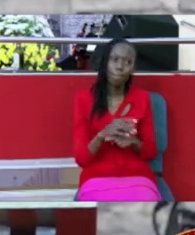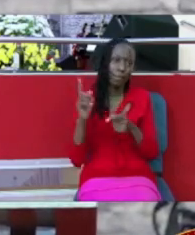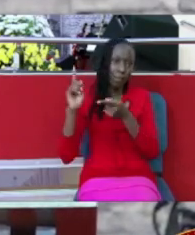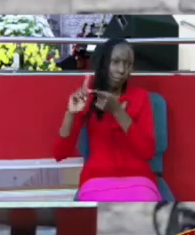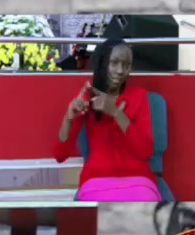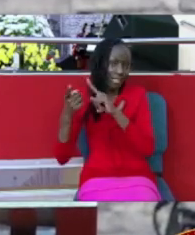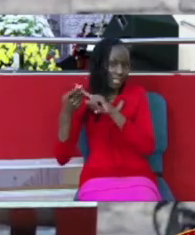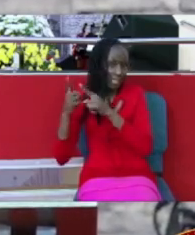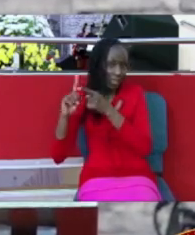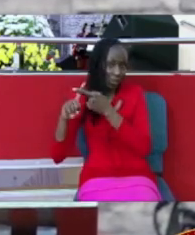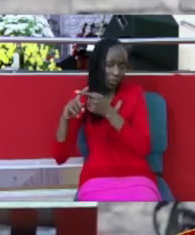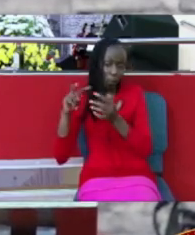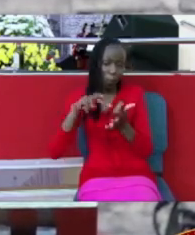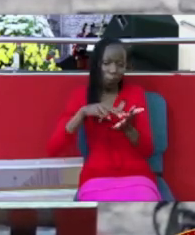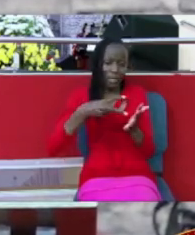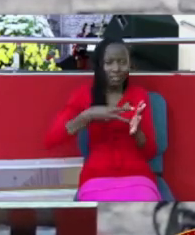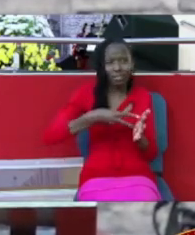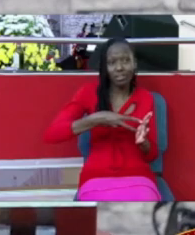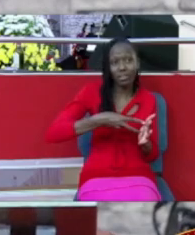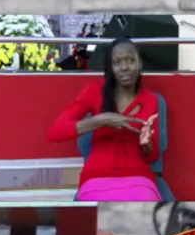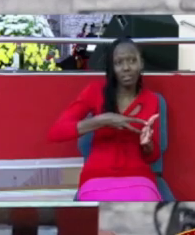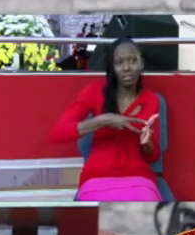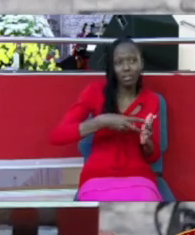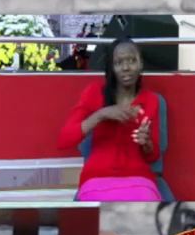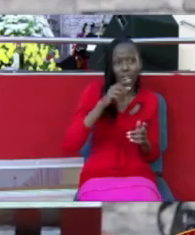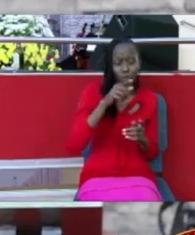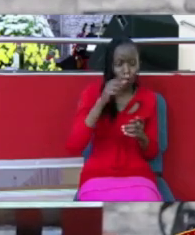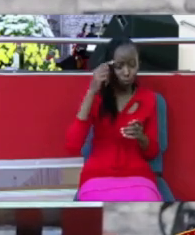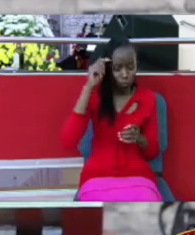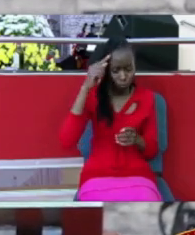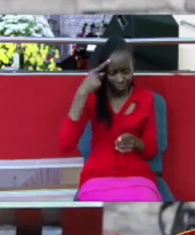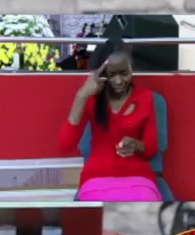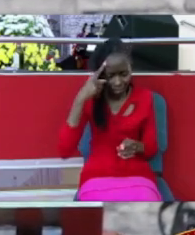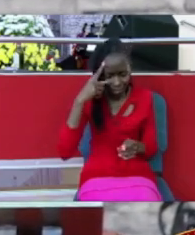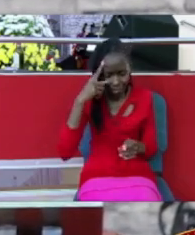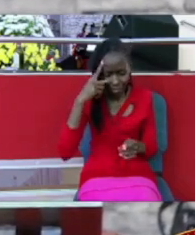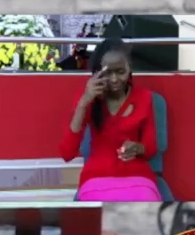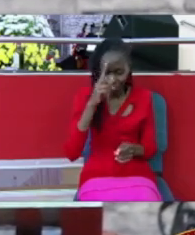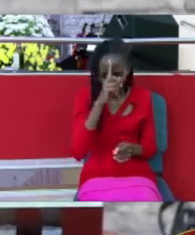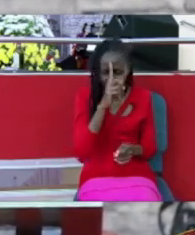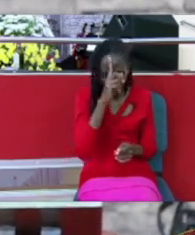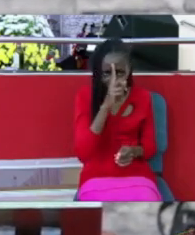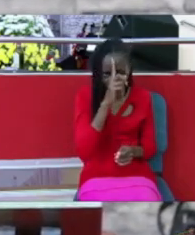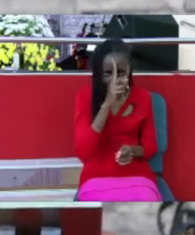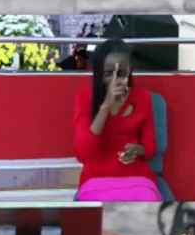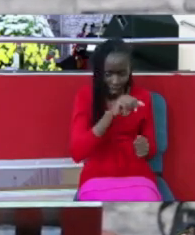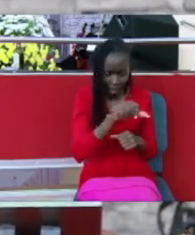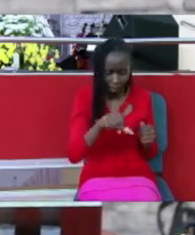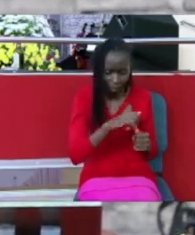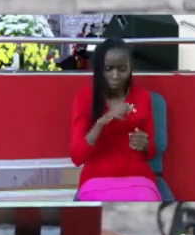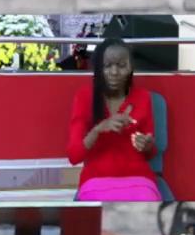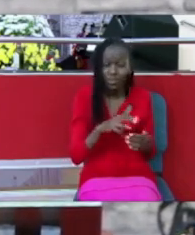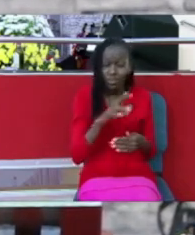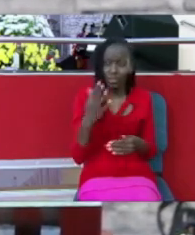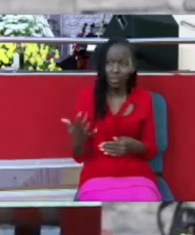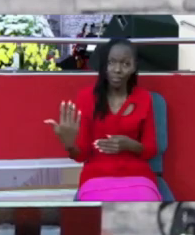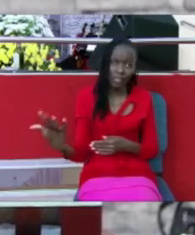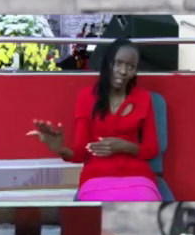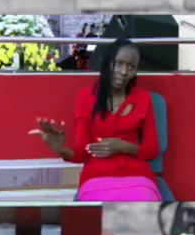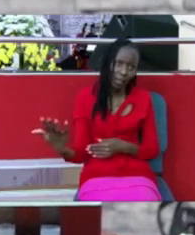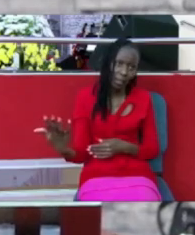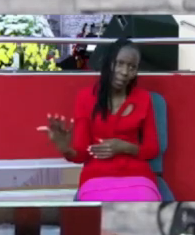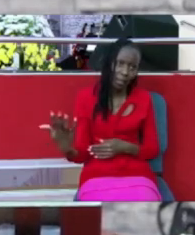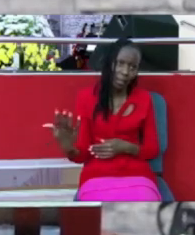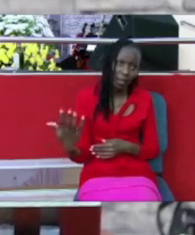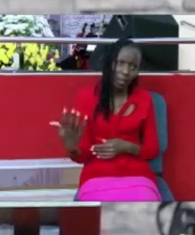Meditation means kutafakari yamaanisha to think seriously about something. Ni kutafakari ama kufikiria kwa makini kuhusu